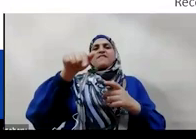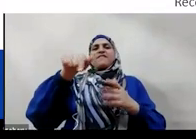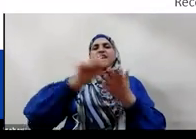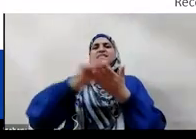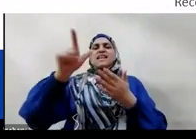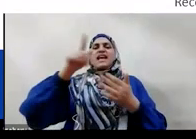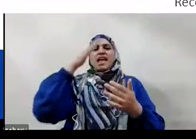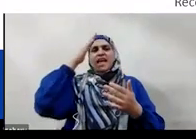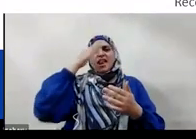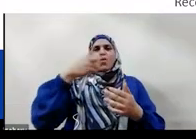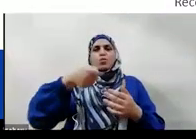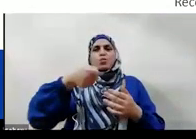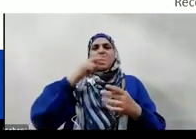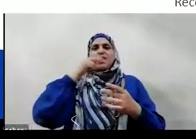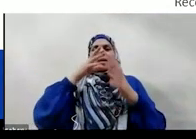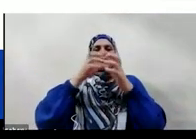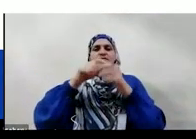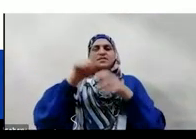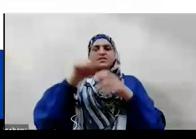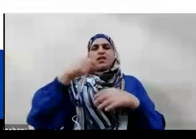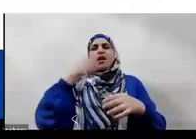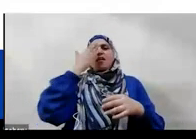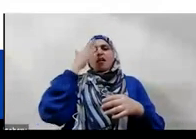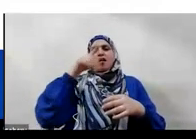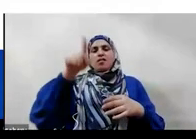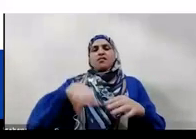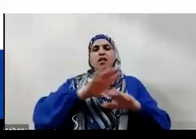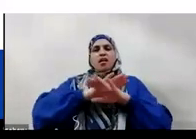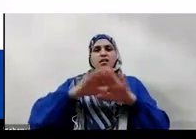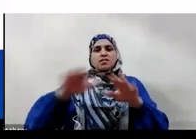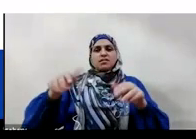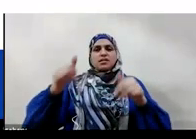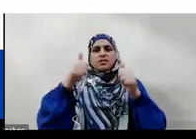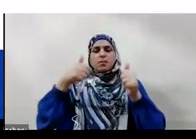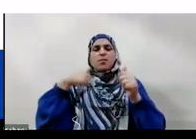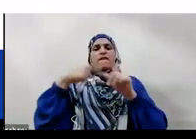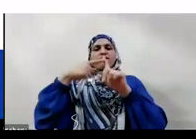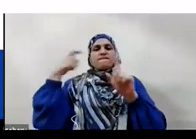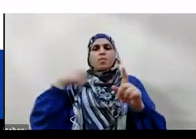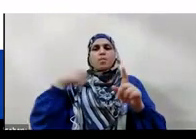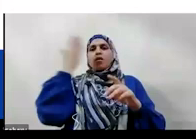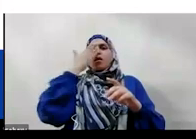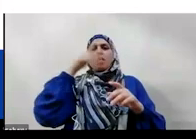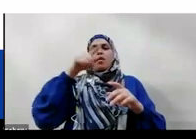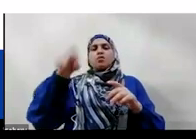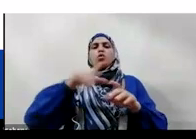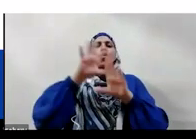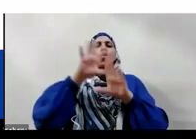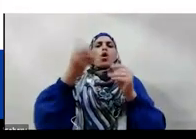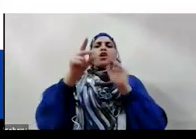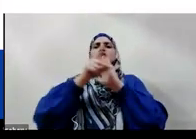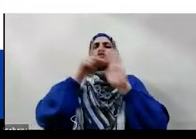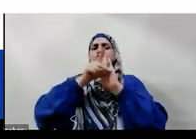قريت الانفورميشن الخاصه دي، واتاكد ان انا اي كونفيرم ماي اندرستاندينج، وان انا اي ريد البوليسيز بتاعه